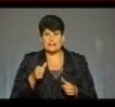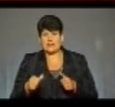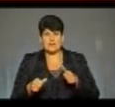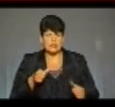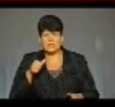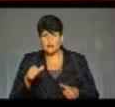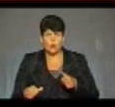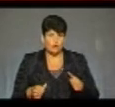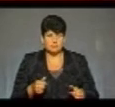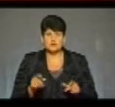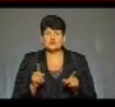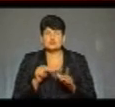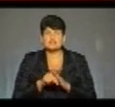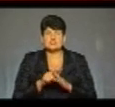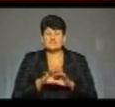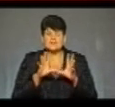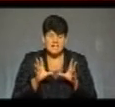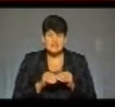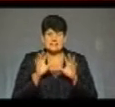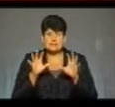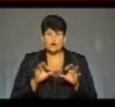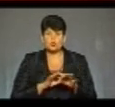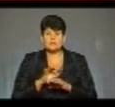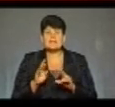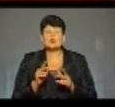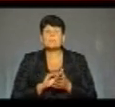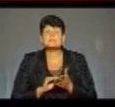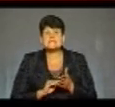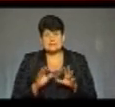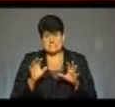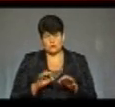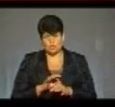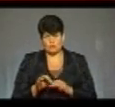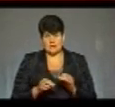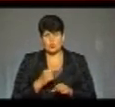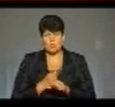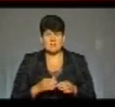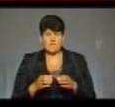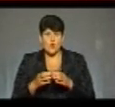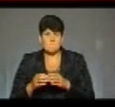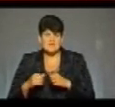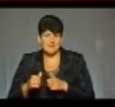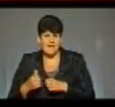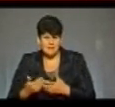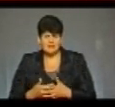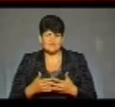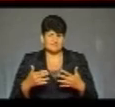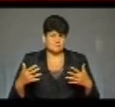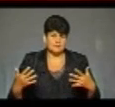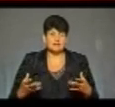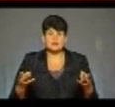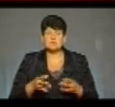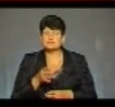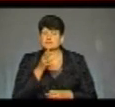кнопки, як, що таке взагалі законопроект, як писати законопроект, як робота в комітетах і так далі. Я думаю, що потрібно дати